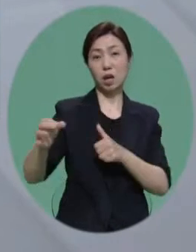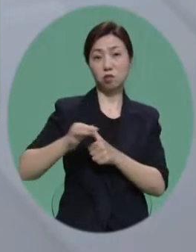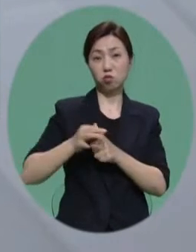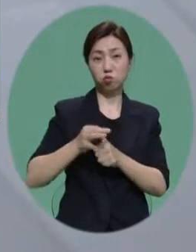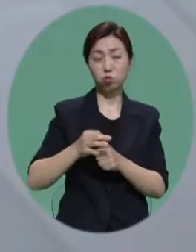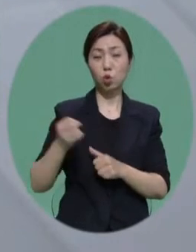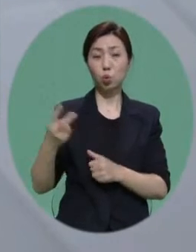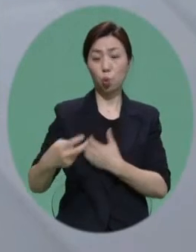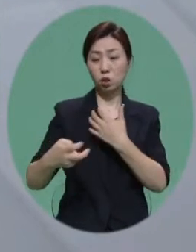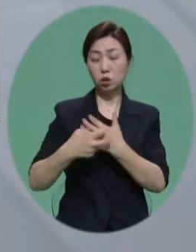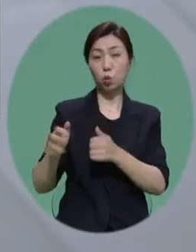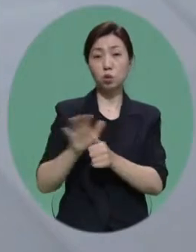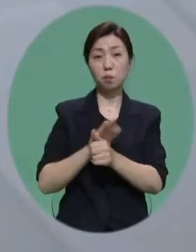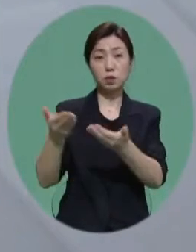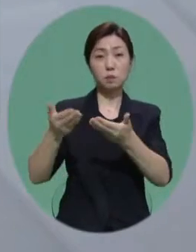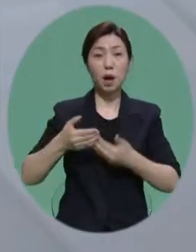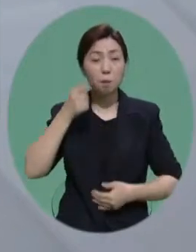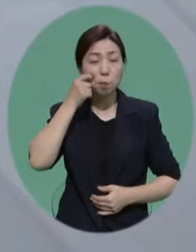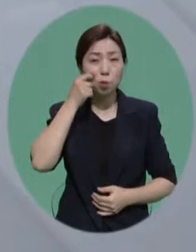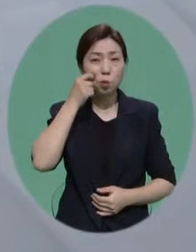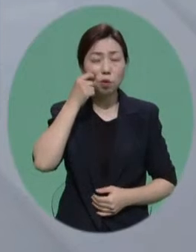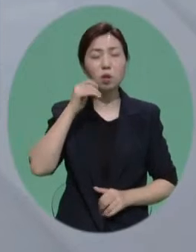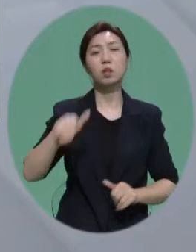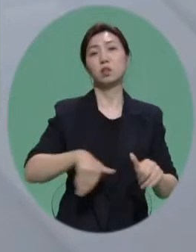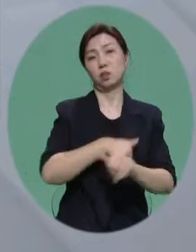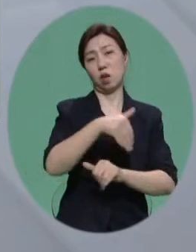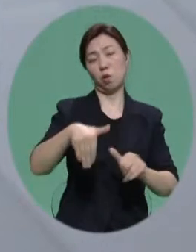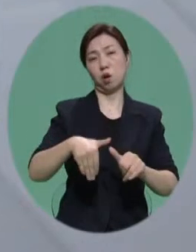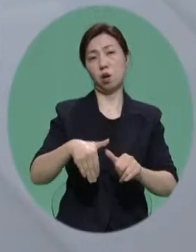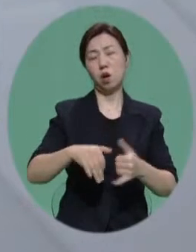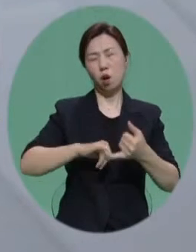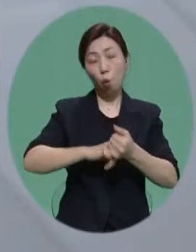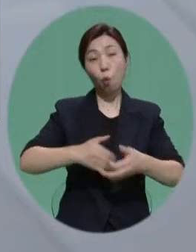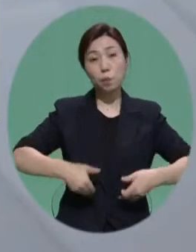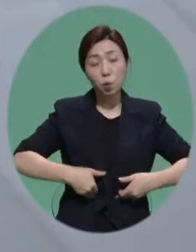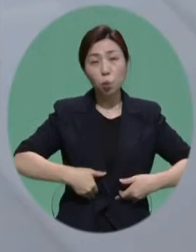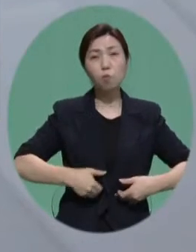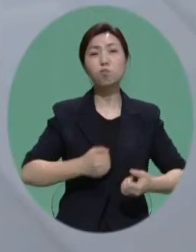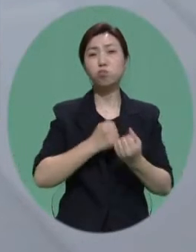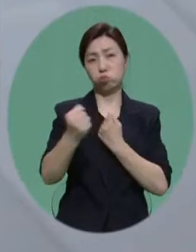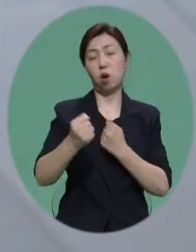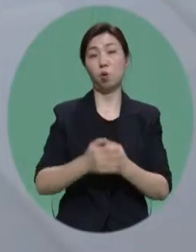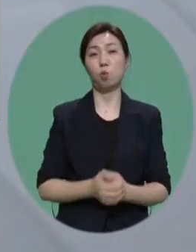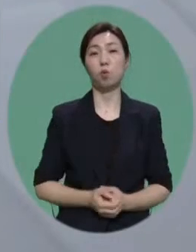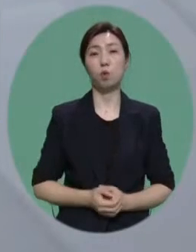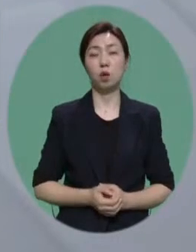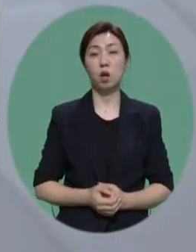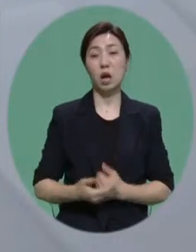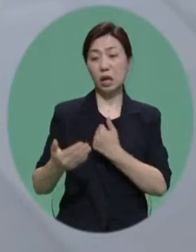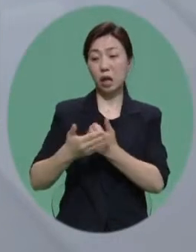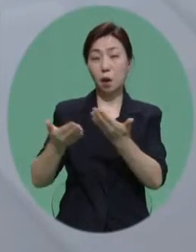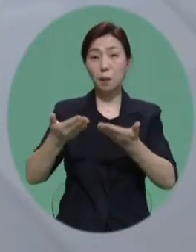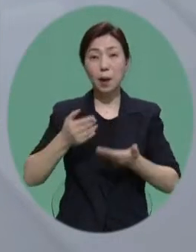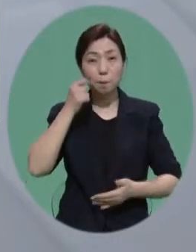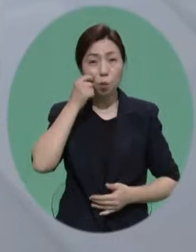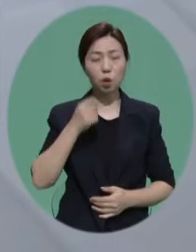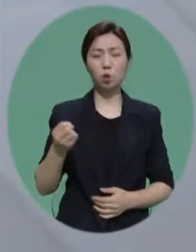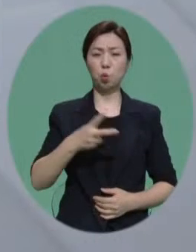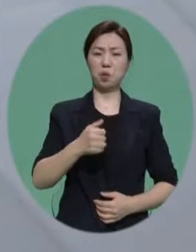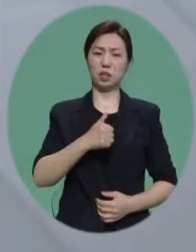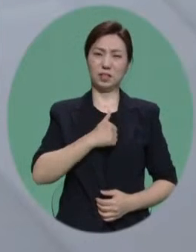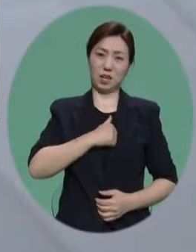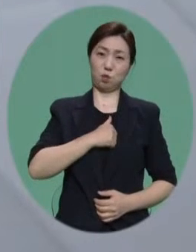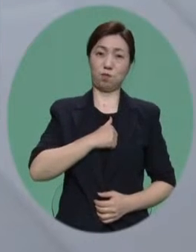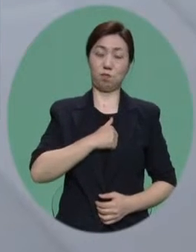못하는 것이죠 받아야만 때는 그런 상황인데 그러다 보니깐 또 나름대로 어느정도 주자 존 심도